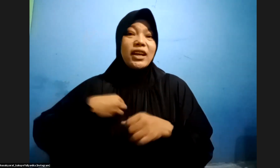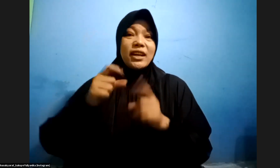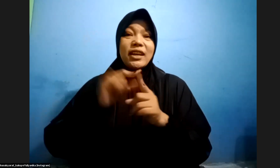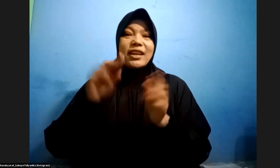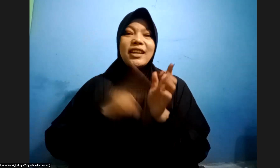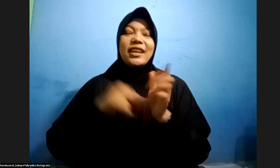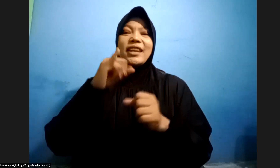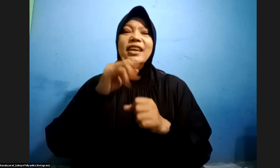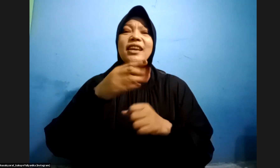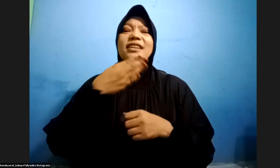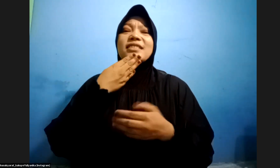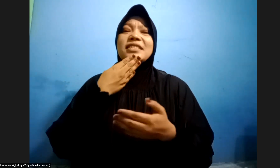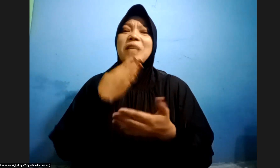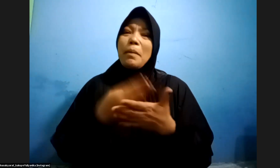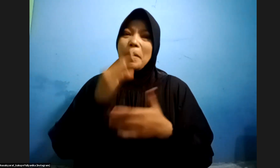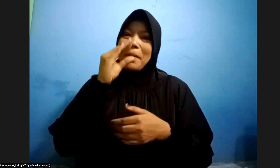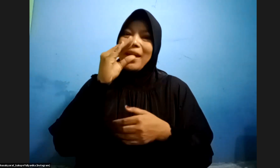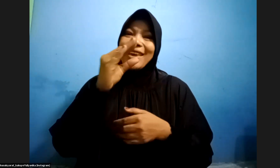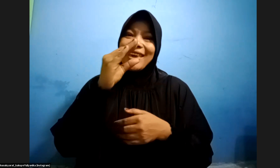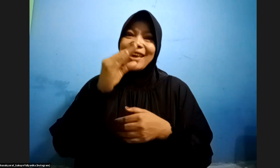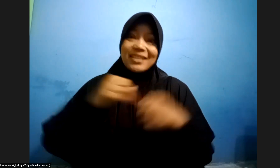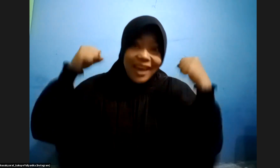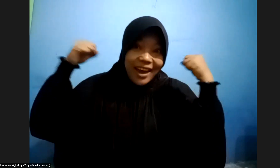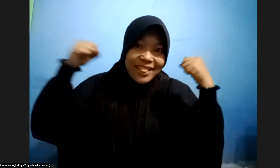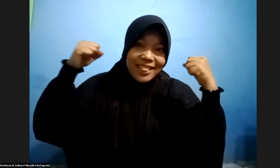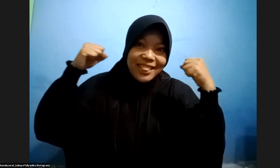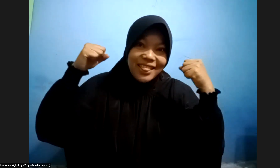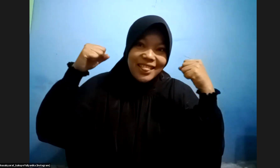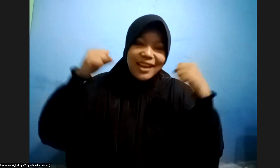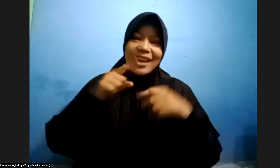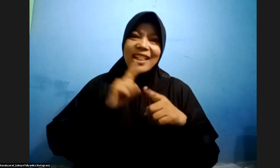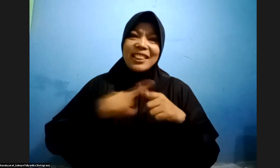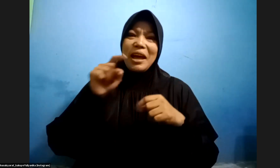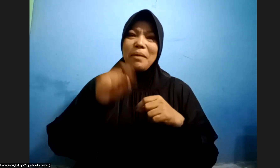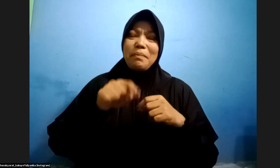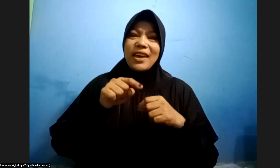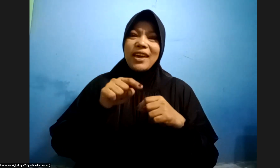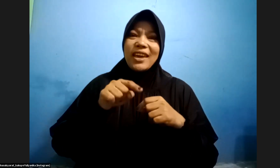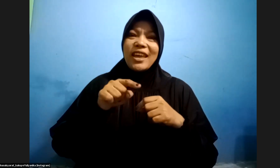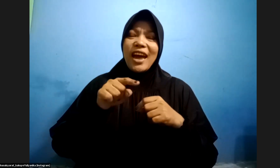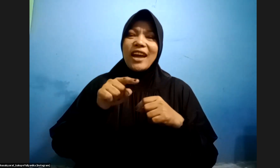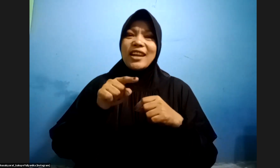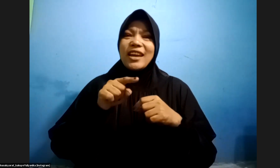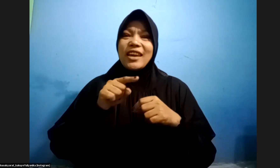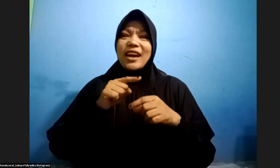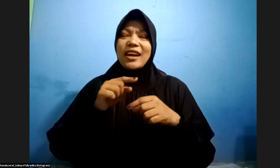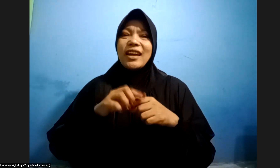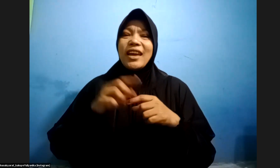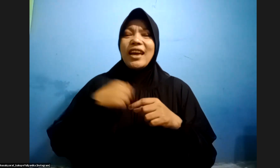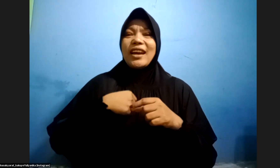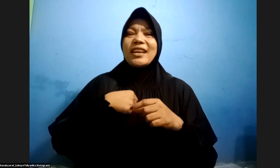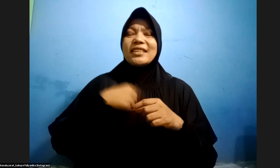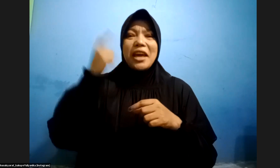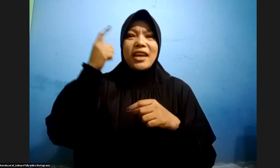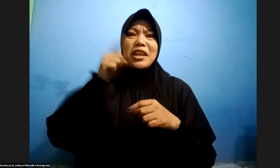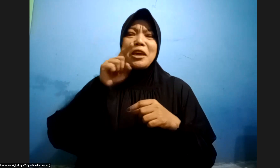Pagi, kumaha damang, Dok. Kang Esto, tapi ini sepertinya ada yang di luar Jawa Barat, jadi saya akan usahakan bahasa Indonesia